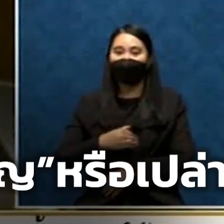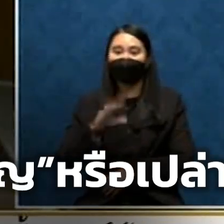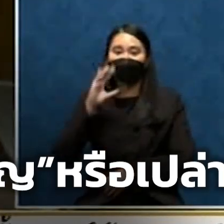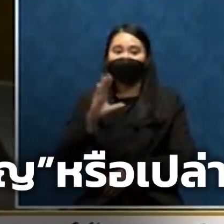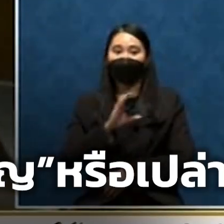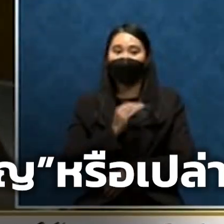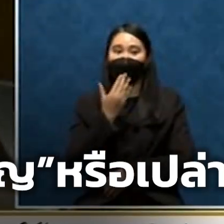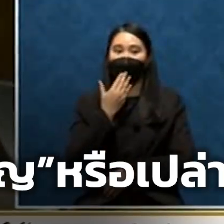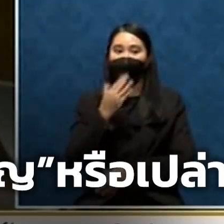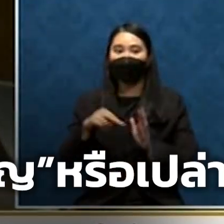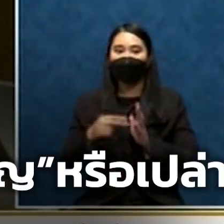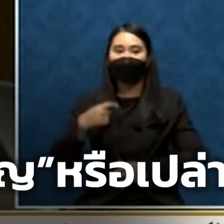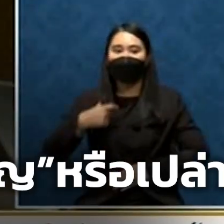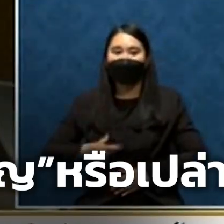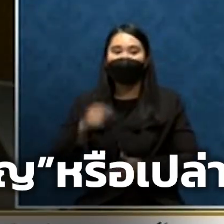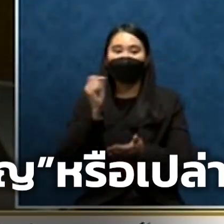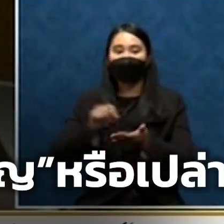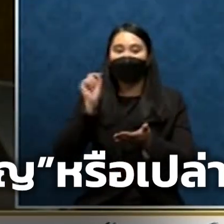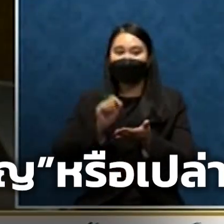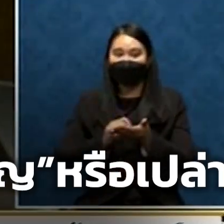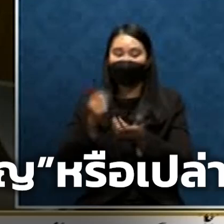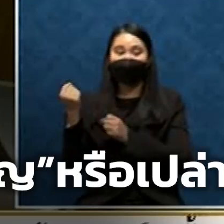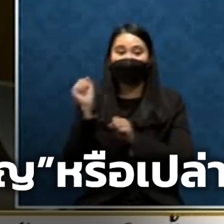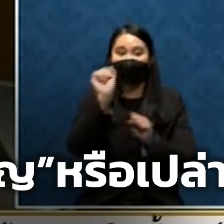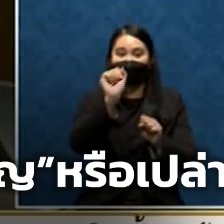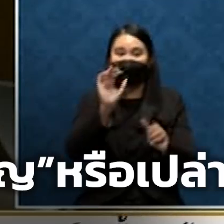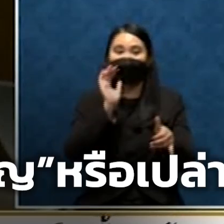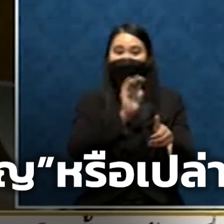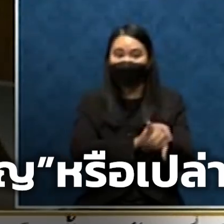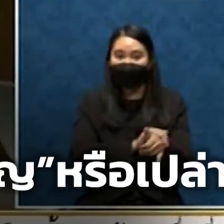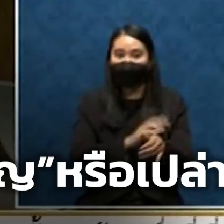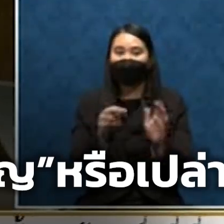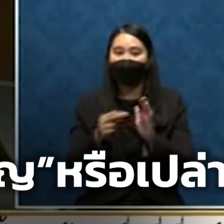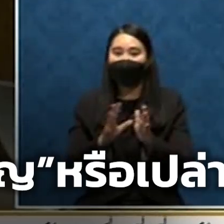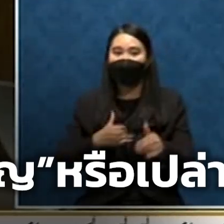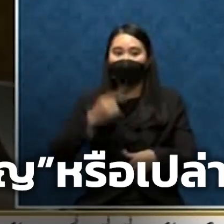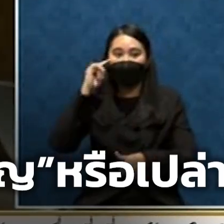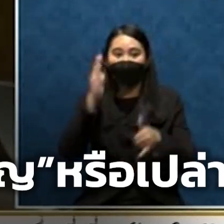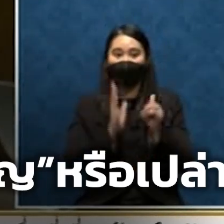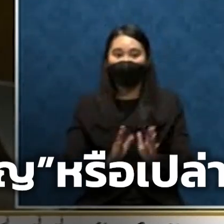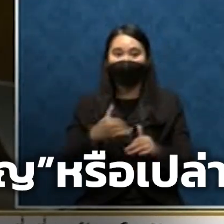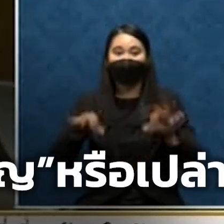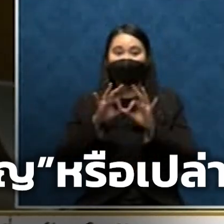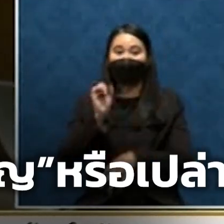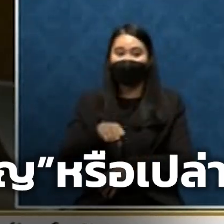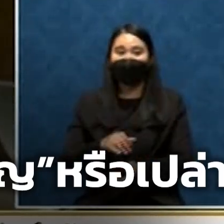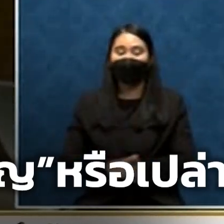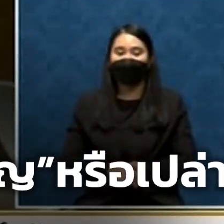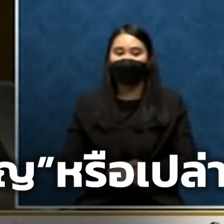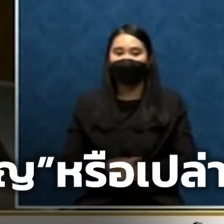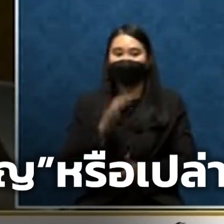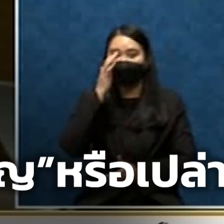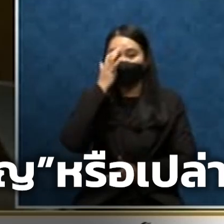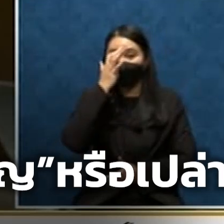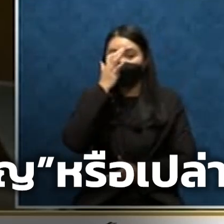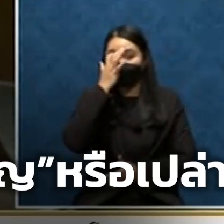ศาลทำให้ศาลเผลอเซ็นอนุมัติหมายจับไปเพราะไม่รู้ว่าเป็นบุคคลสำคัญว่างั้นเถอะครับท่าน